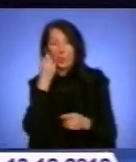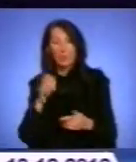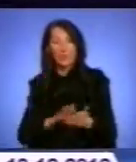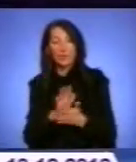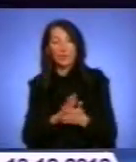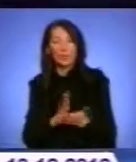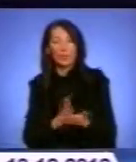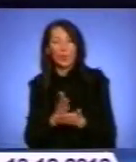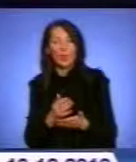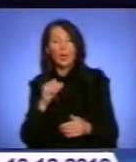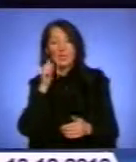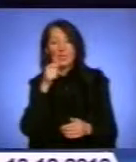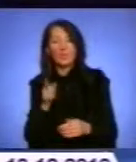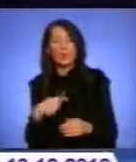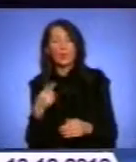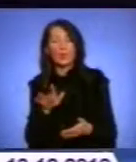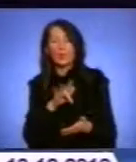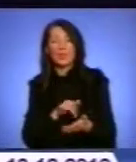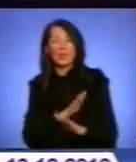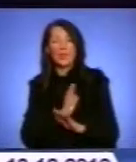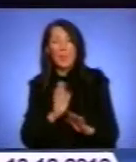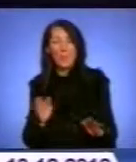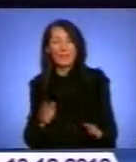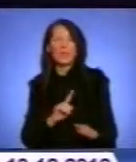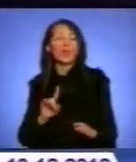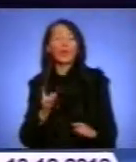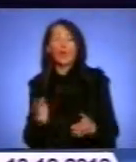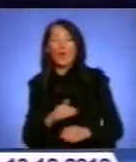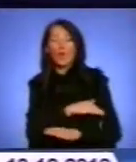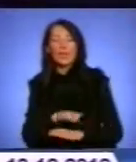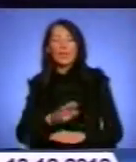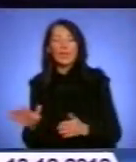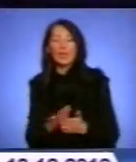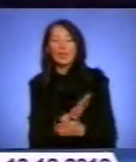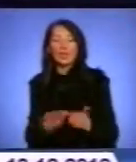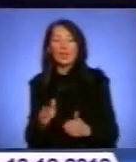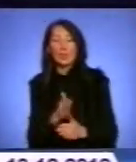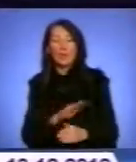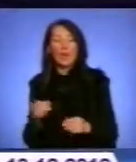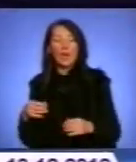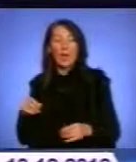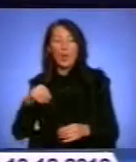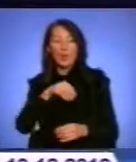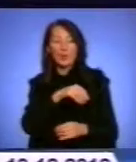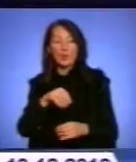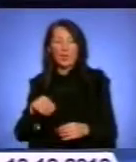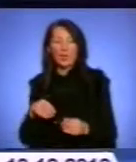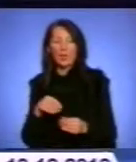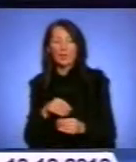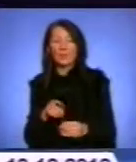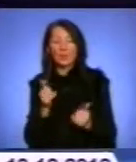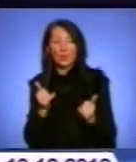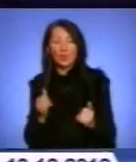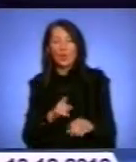А відзавтра в обласному центрі не буде жодної вулиці не розчищеної або не посипаної. Нині в Тернополі сніг не тільки розгортали,